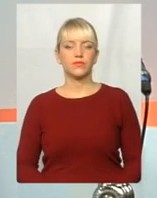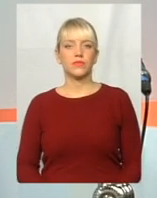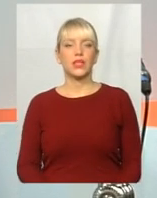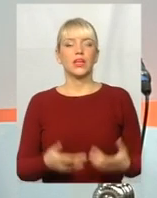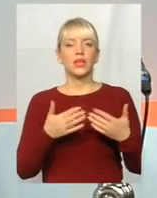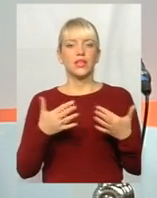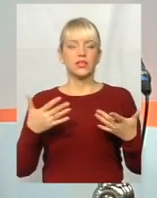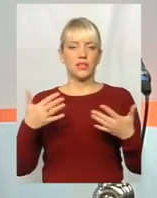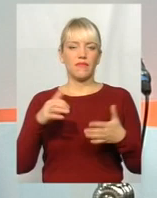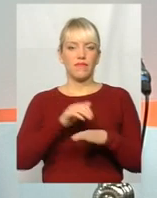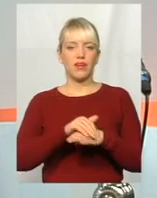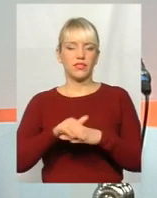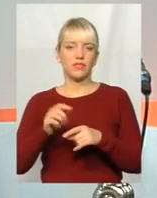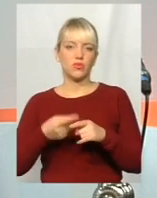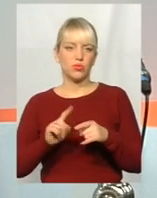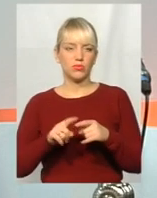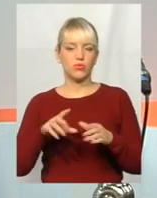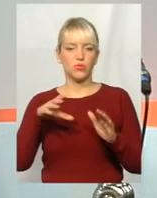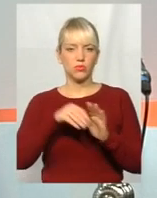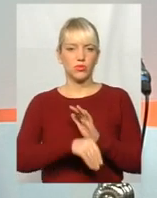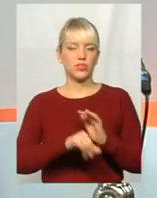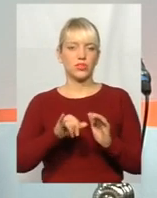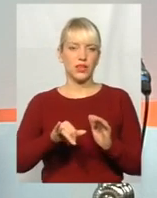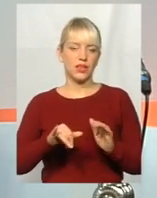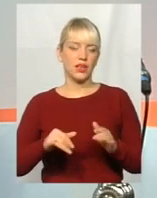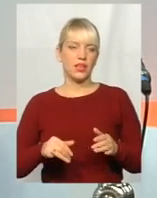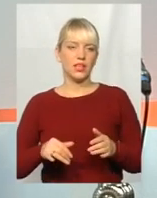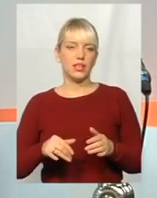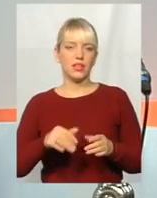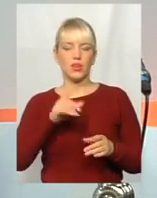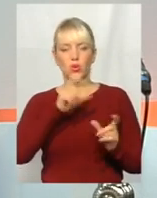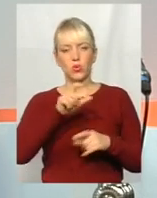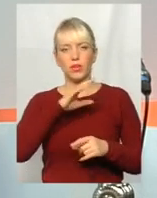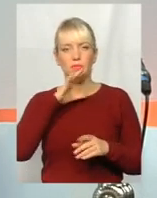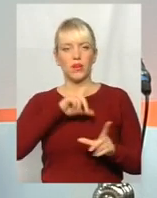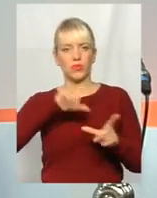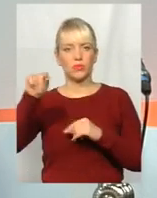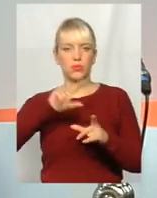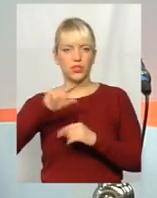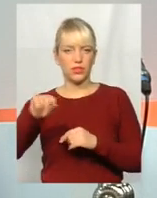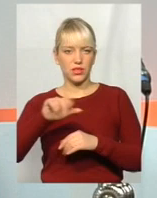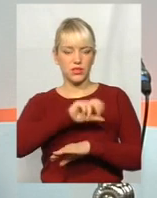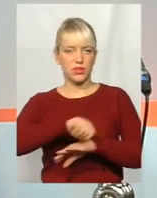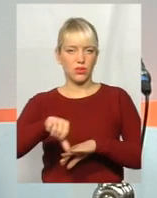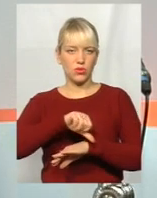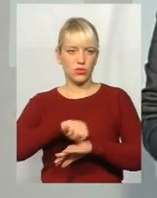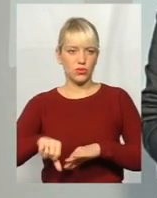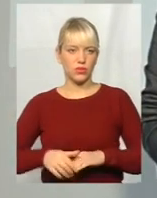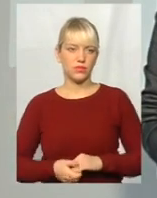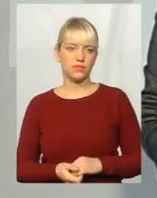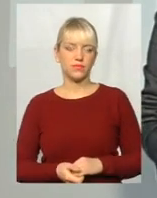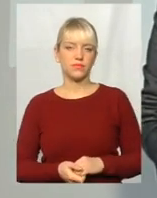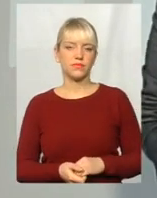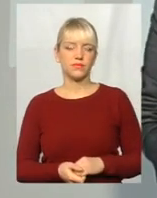різні інші фактори, в тому числі демографічні, багато людей поїхало в інші країни Європейського Союзу